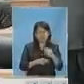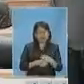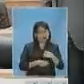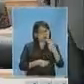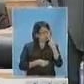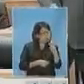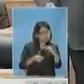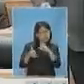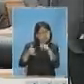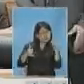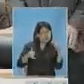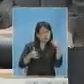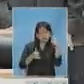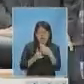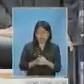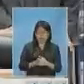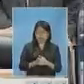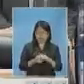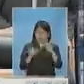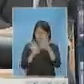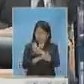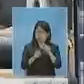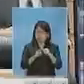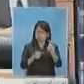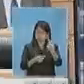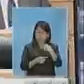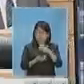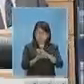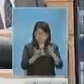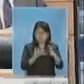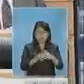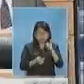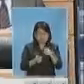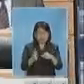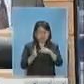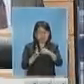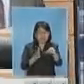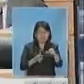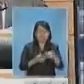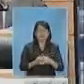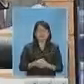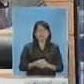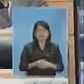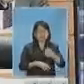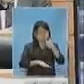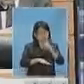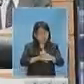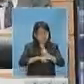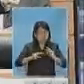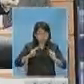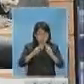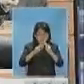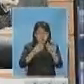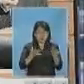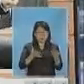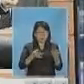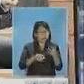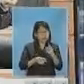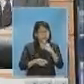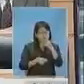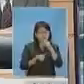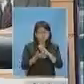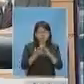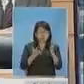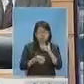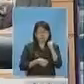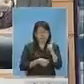แตกแล้วก็ฟังดูแล้วมันเป็นการเสี่สีเต้องถอนประโยคนี้ออกไปท่านประธานครับเค้าเป็นรัฐมนตรีท่านประธานฮะครับไม่เป็นไรไม่เป็นไรเดี๋ยว